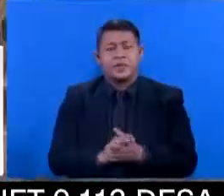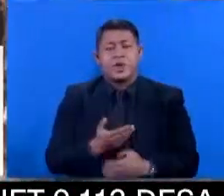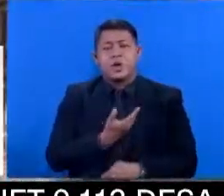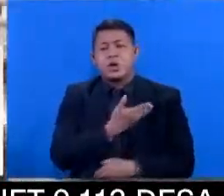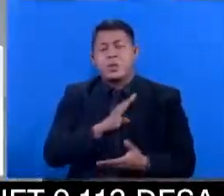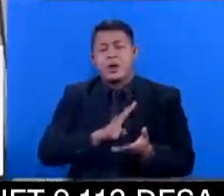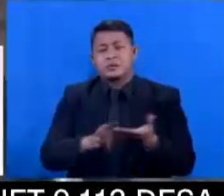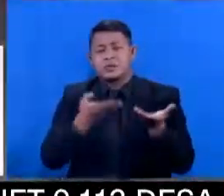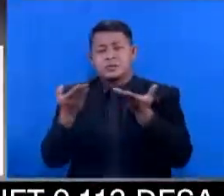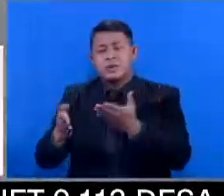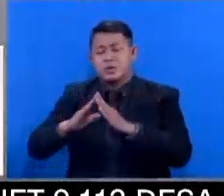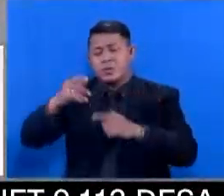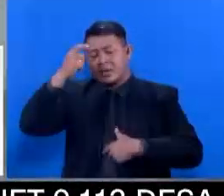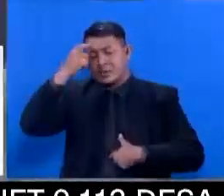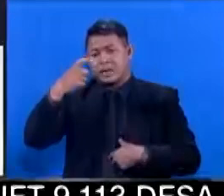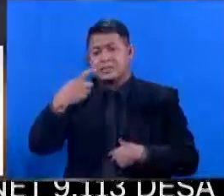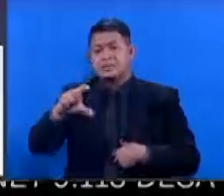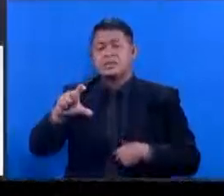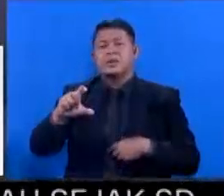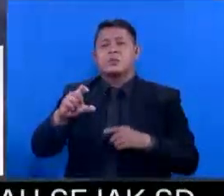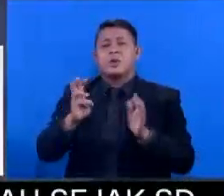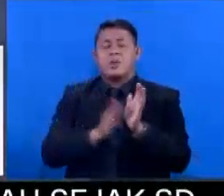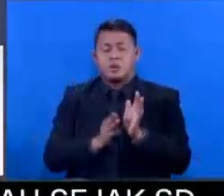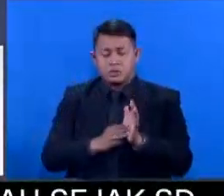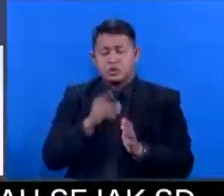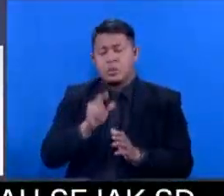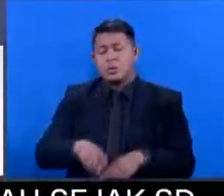korban pun langsung dibawa ke Rumah Sakit Cipto Mangunkusumo Jakarta